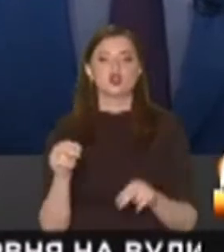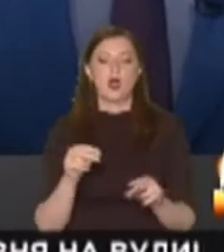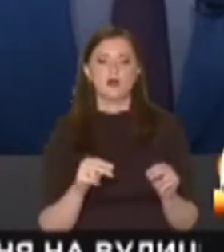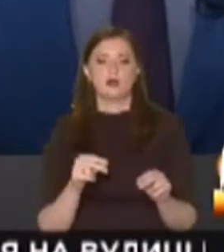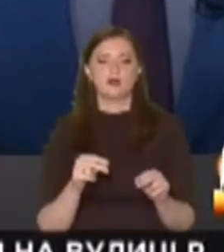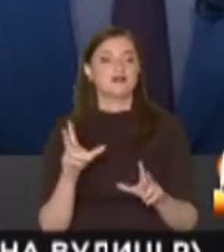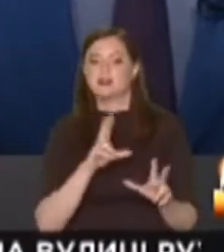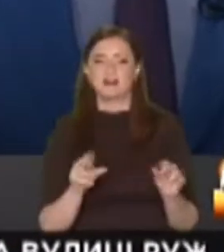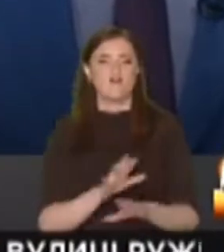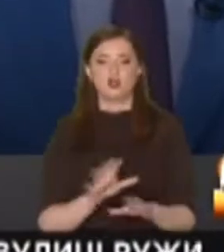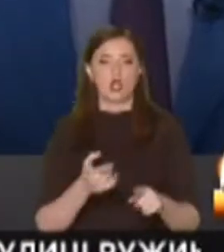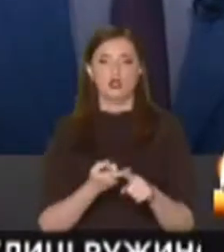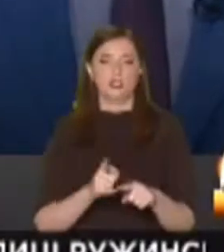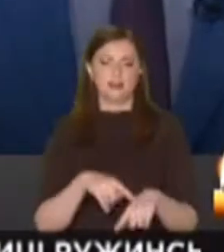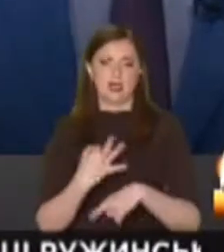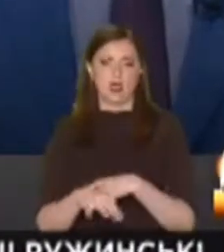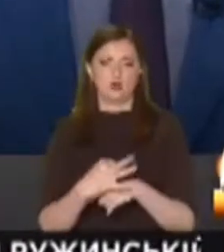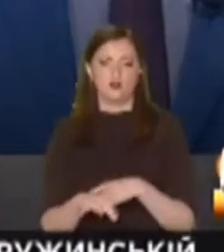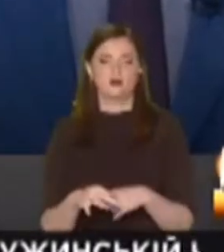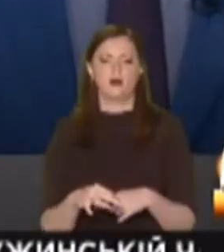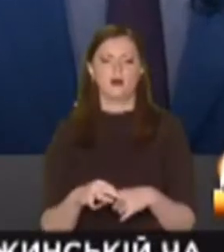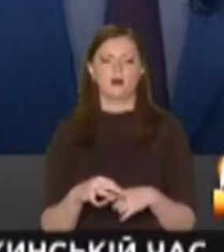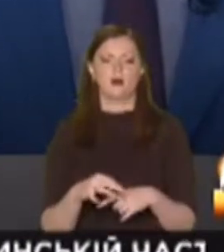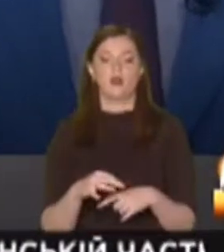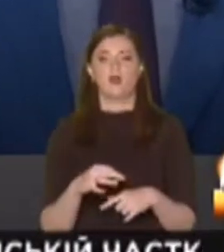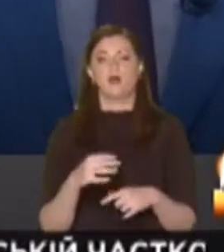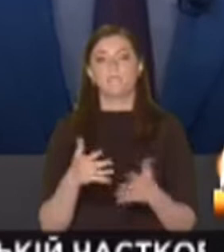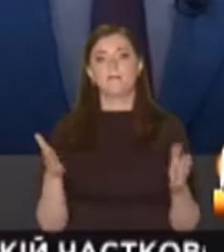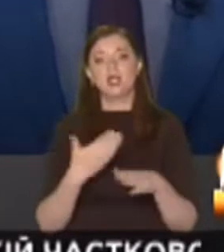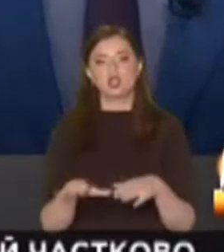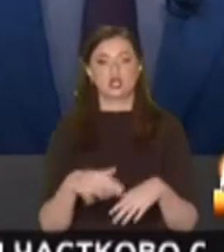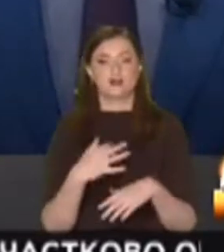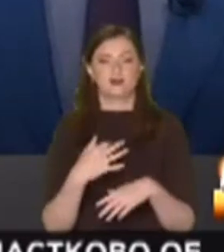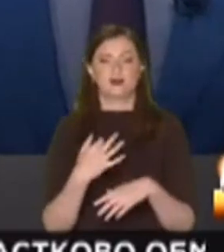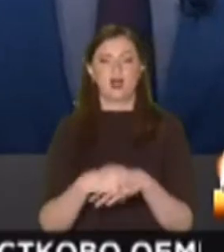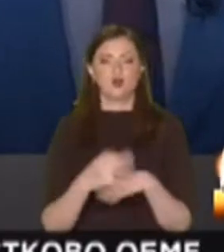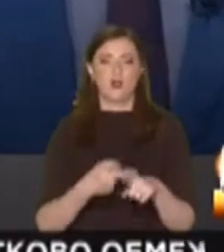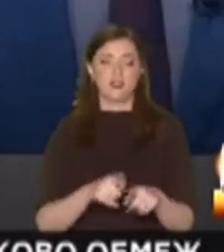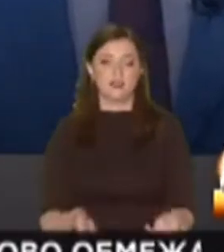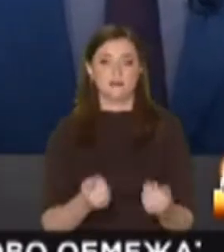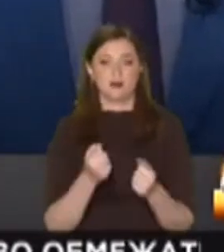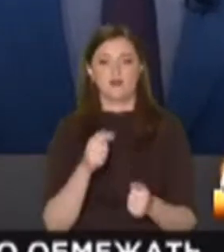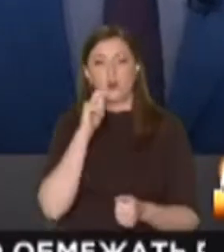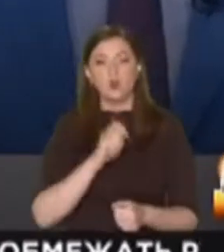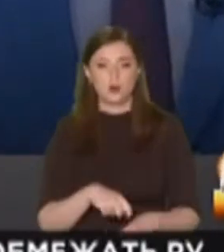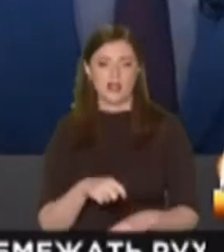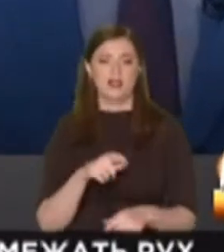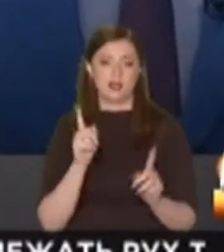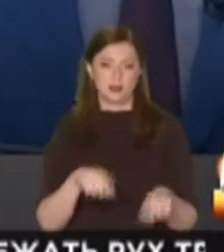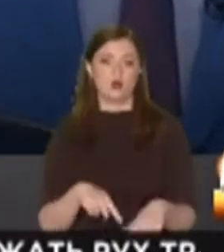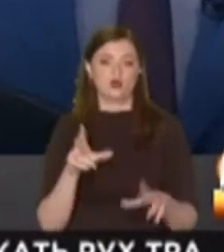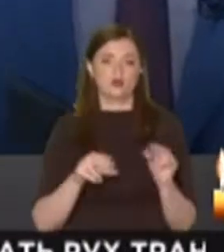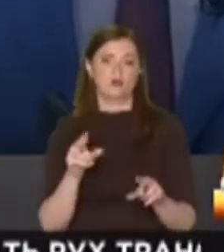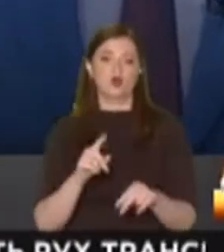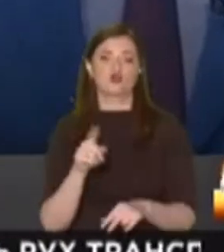Більшість не вважає, що це катування. Більшість це катування підтримує. Я думаю, що навіть в Україні більшість людей вважає, що типа